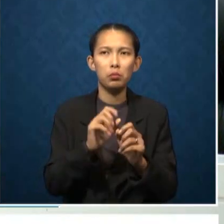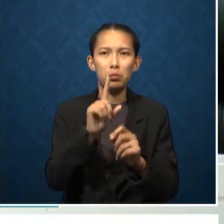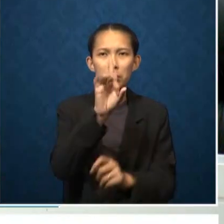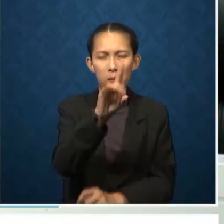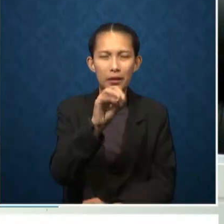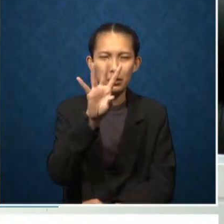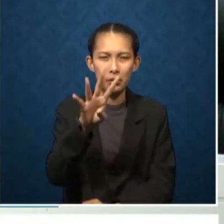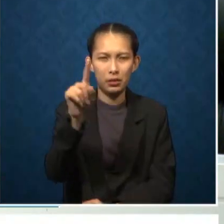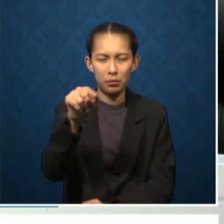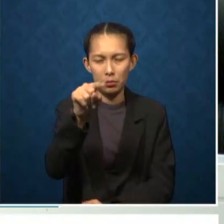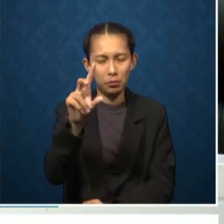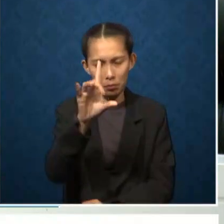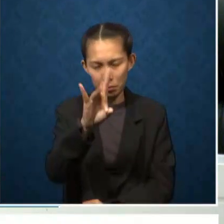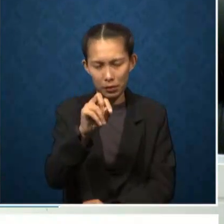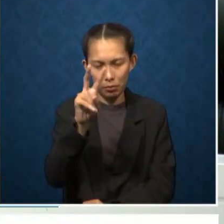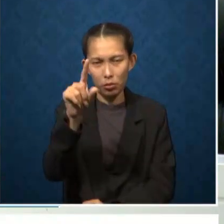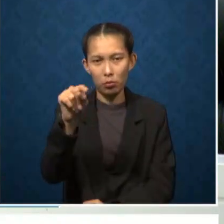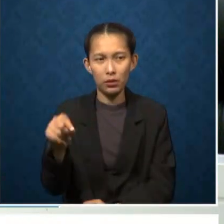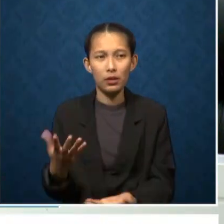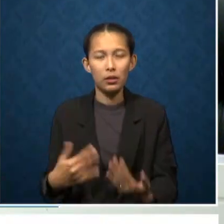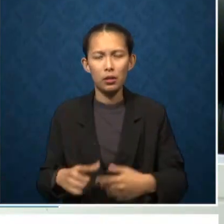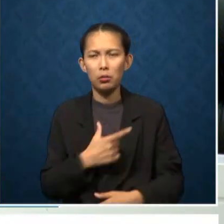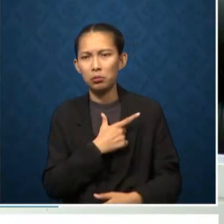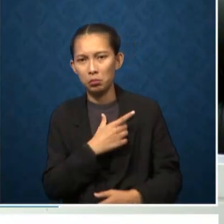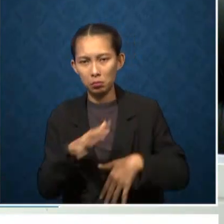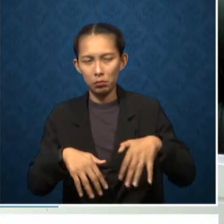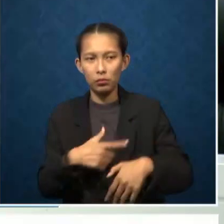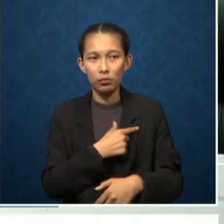ความพึงพอใจที่ประชาชนมีต่อบริการภาครัฐนะคะมาก